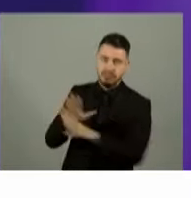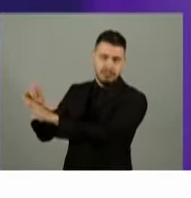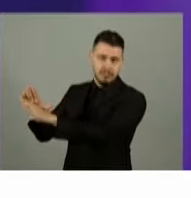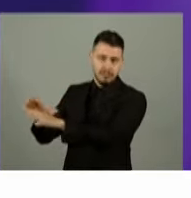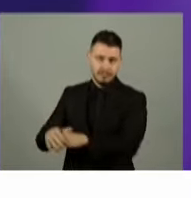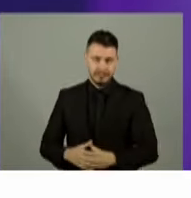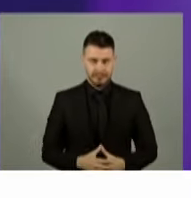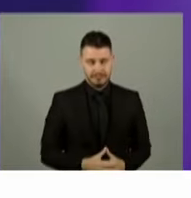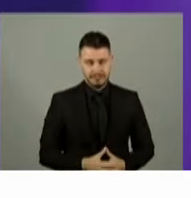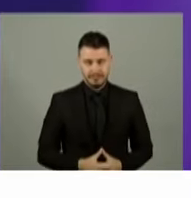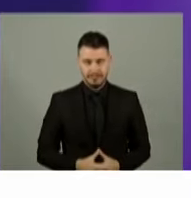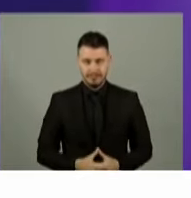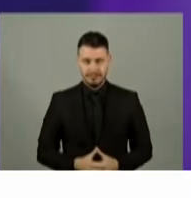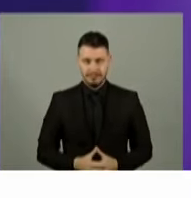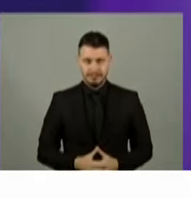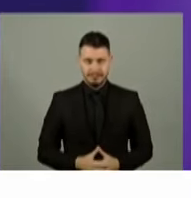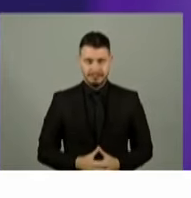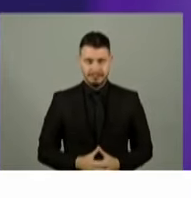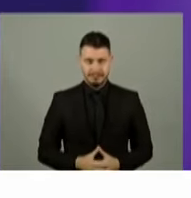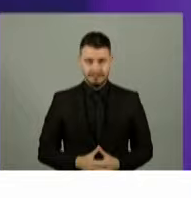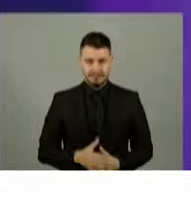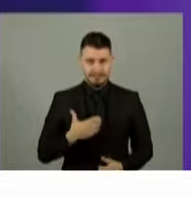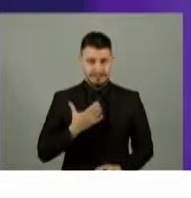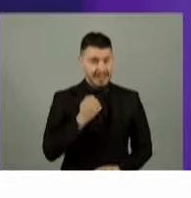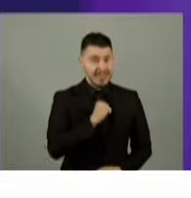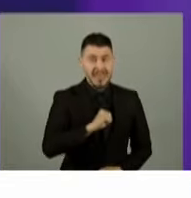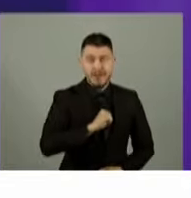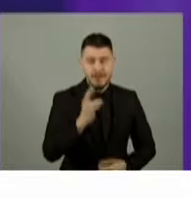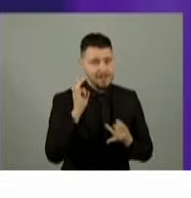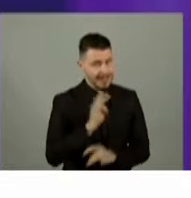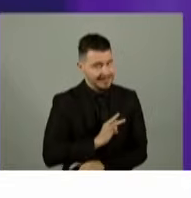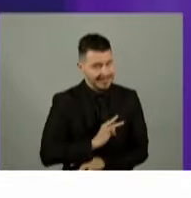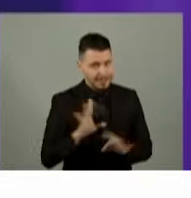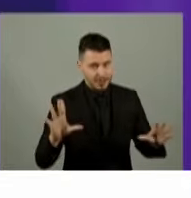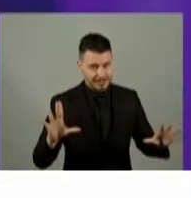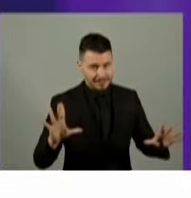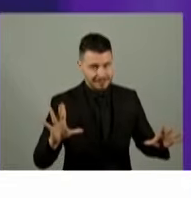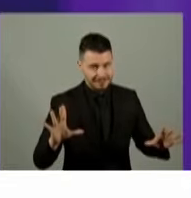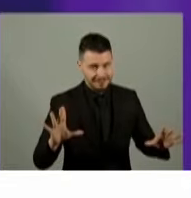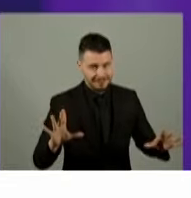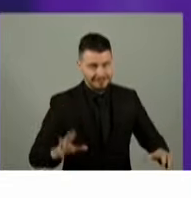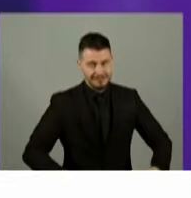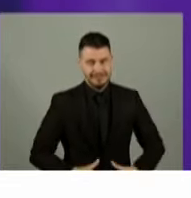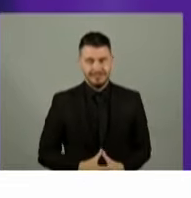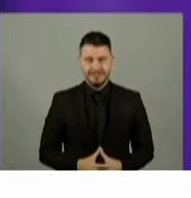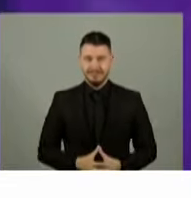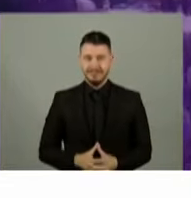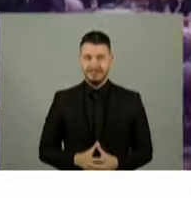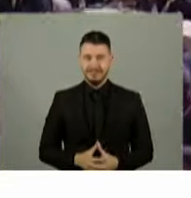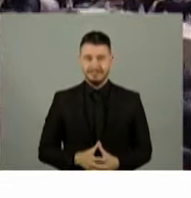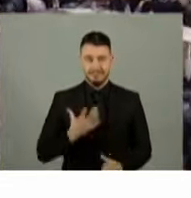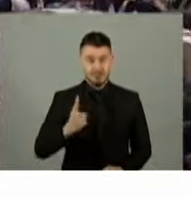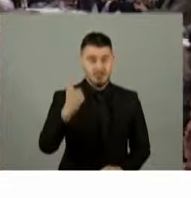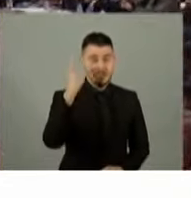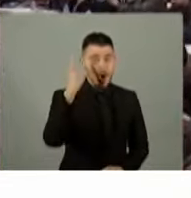για συμβουλάτορες δεν θα τον άφηναν να πέσει σε ένα τέτοιο ατόπιμα. Προφανώς μπορεί να υπάρχει λοιπόν ένα παραθυράκι, νόμιμο παραθυράκι. Η πολιτική